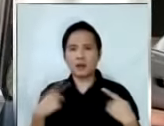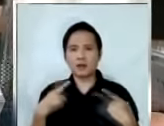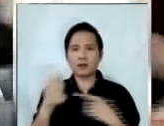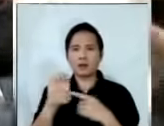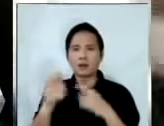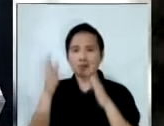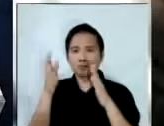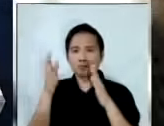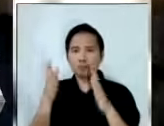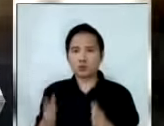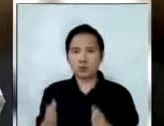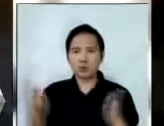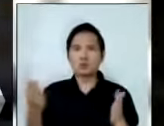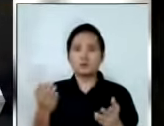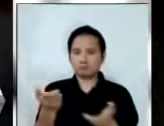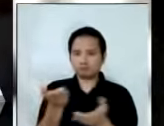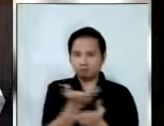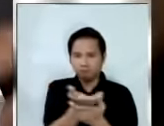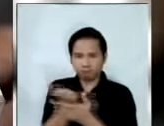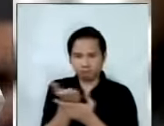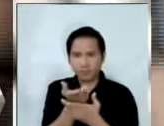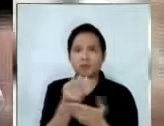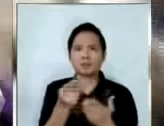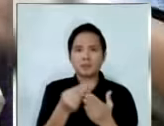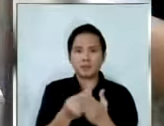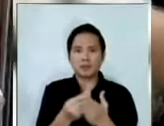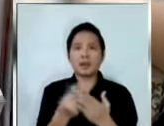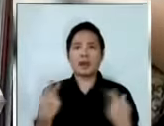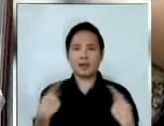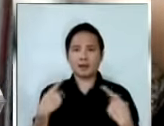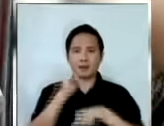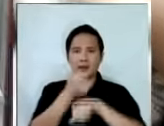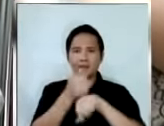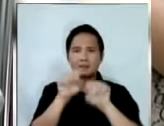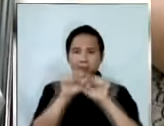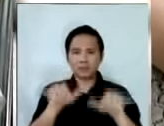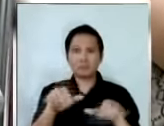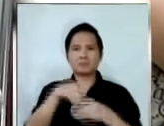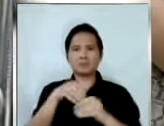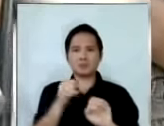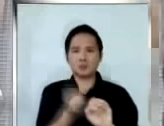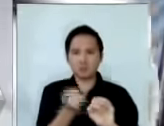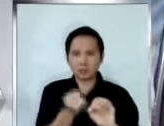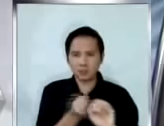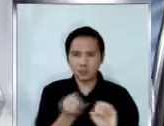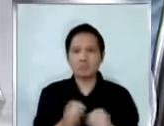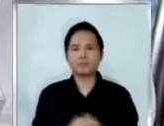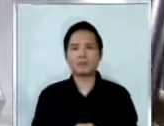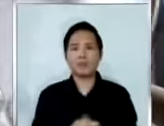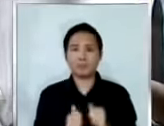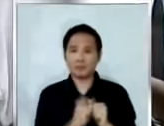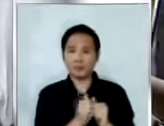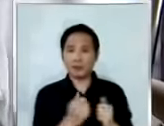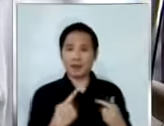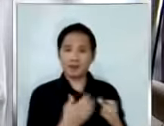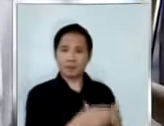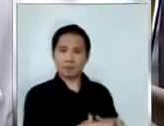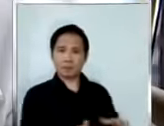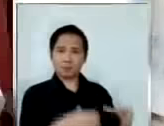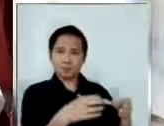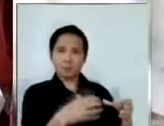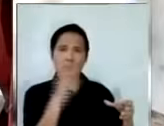may sistema naman ng pagbabayad sa loob ng jeepney. Merong tray kung saan ilalagay ang bayad. Kahit magsukli po sila, po yung kukuha